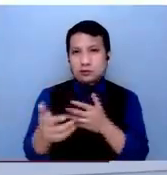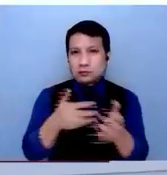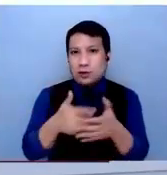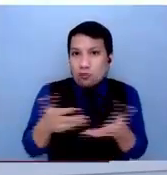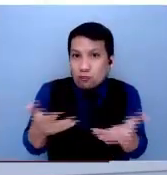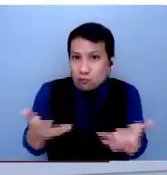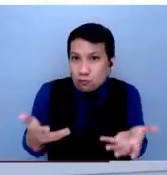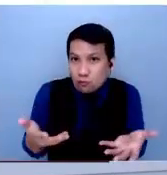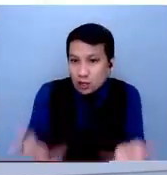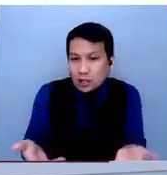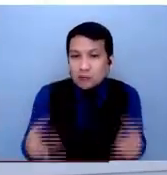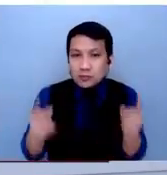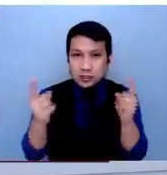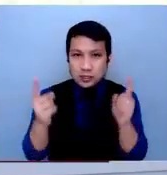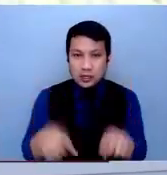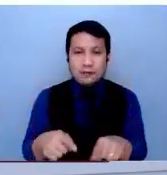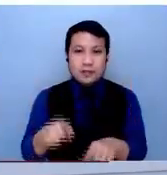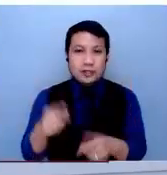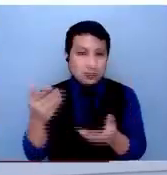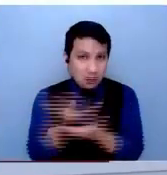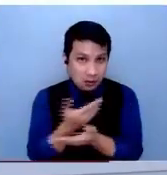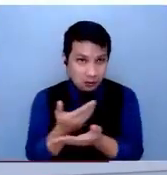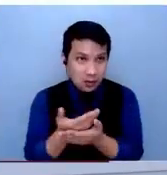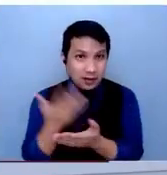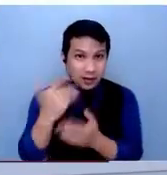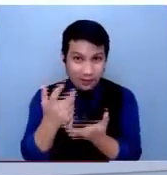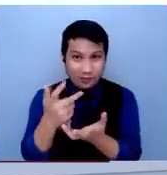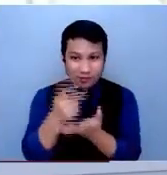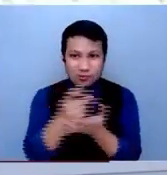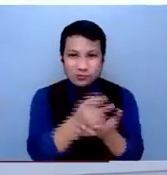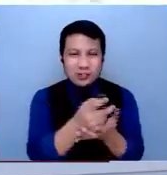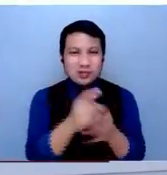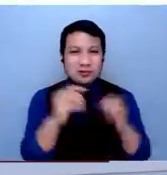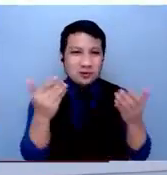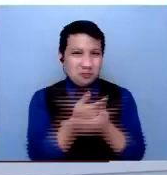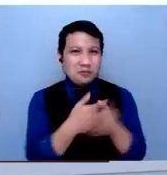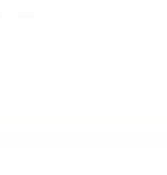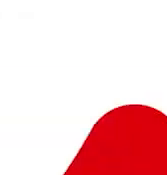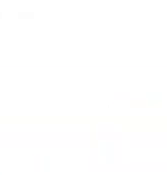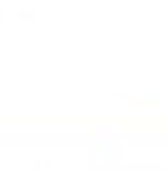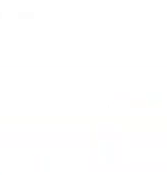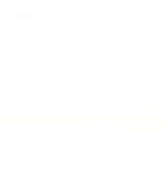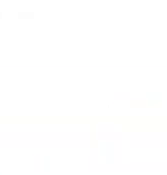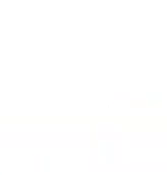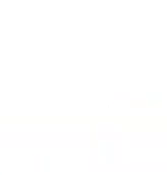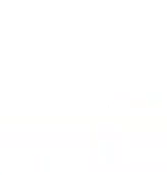bisa ang mga kasalukuyang COVID-19 vaccines laban sa bagong variant.